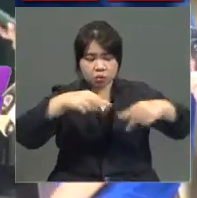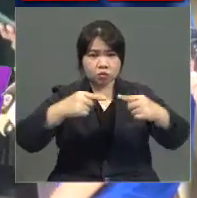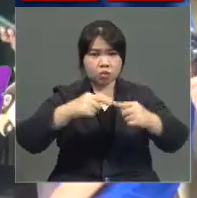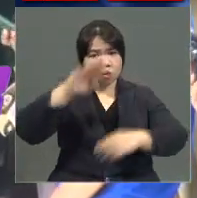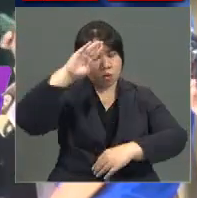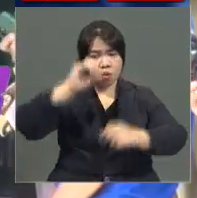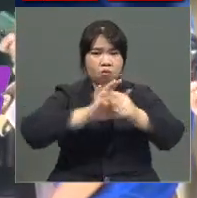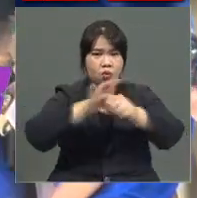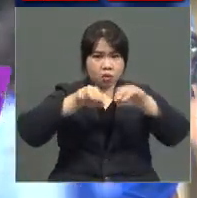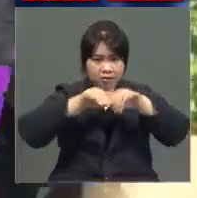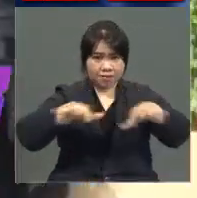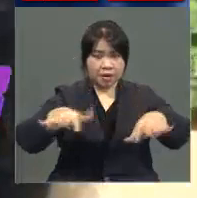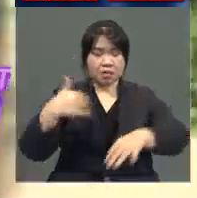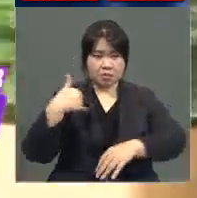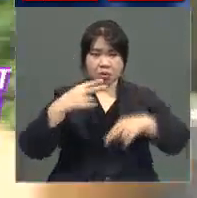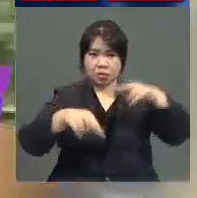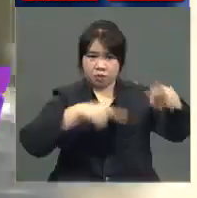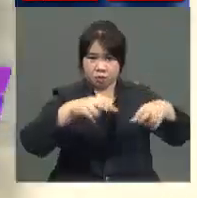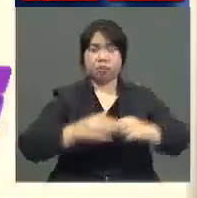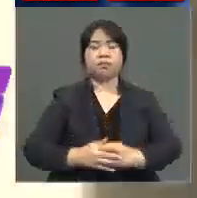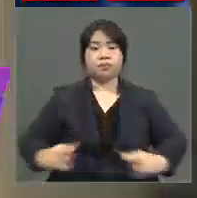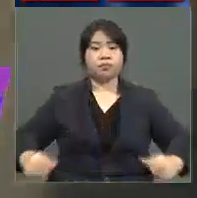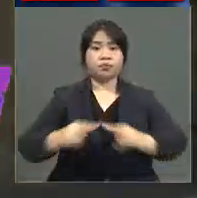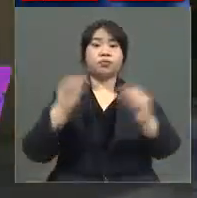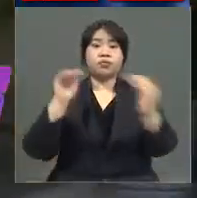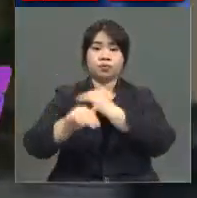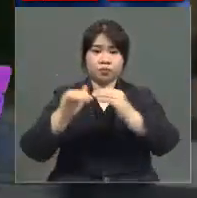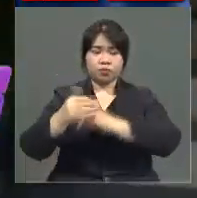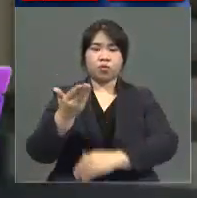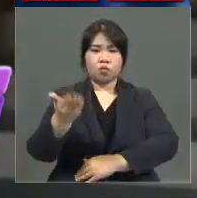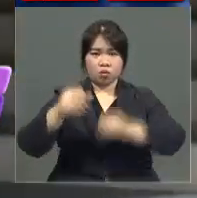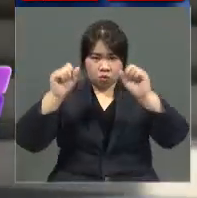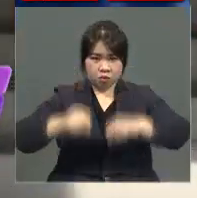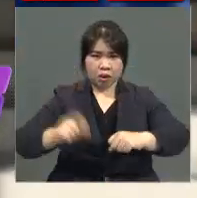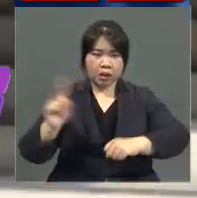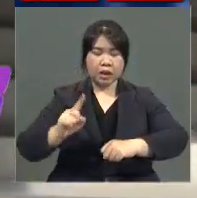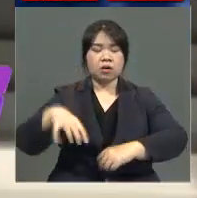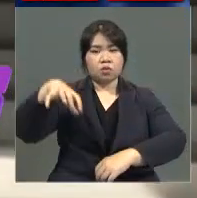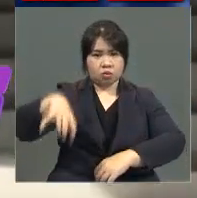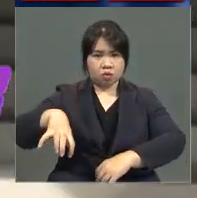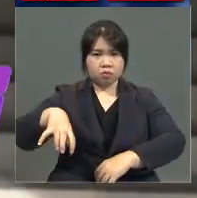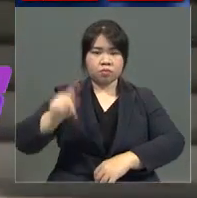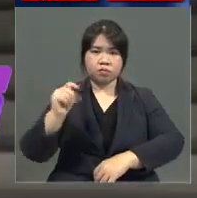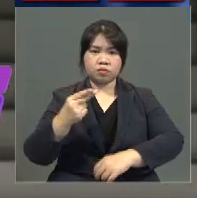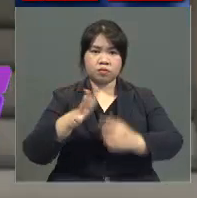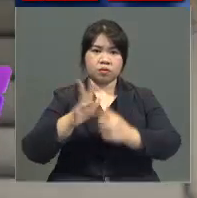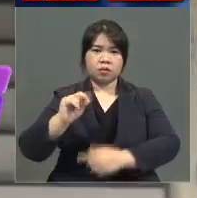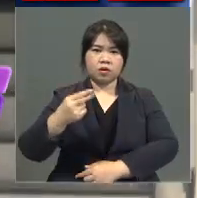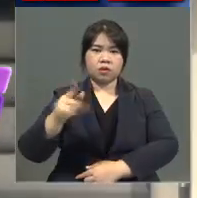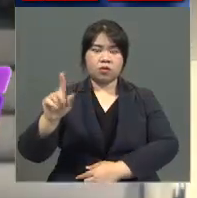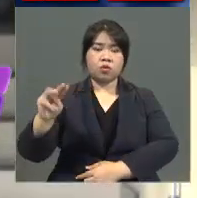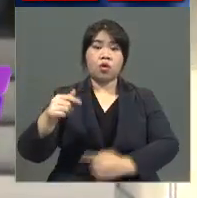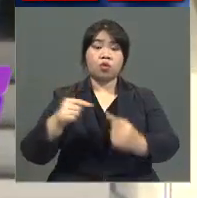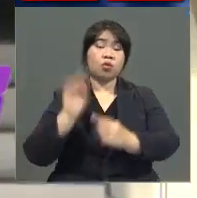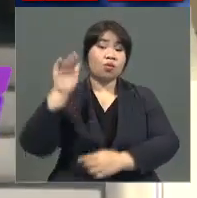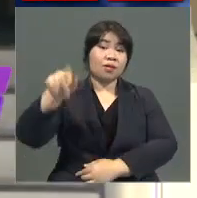ของโควิด-19 นอกจากนี้กระทรวงคมนาคมเสนอขออนุมัติให้กรมทางหลวงออกประกาศกระทรวงยกเว้นค่า